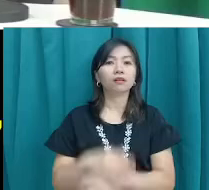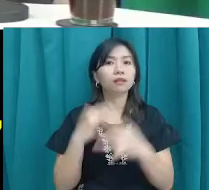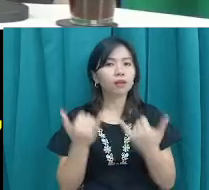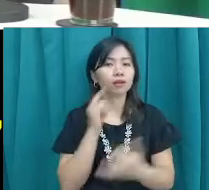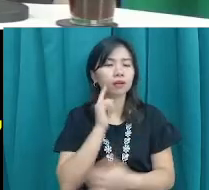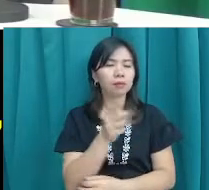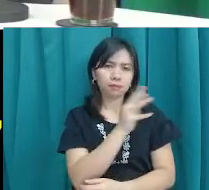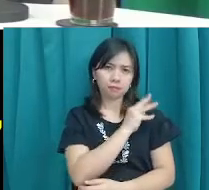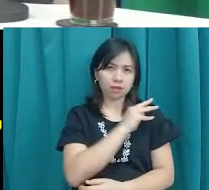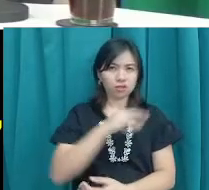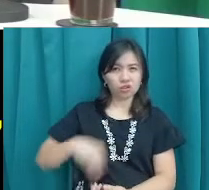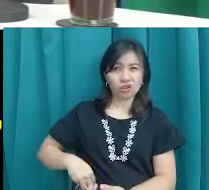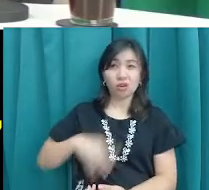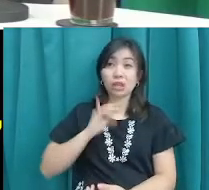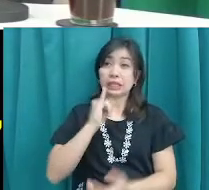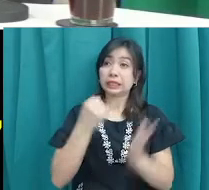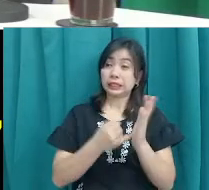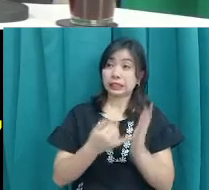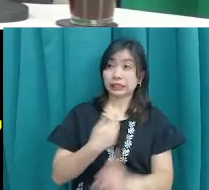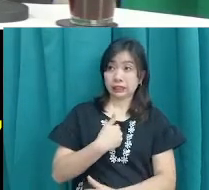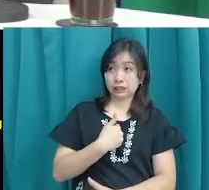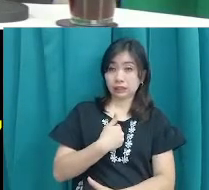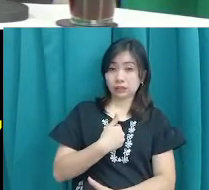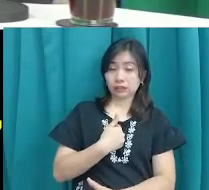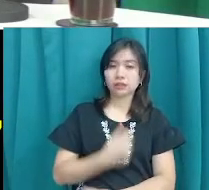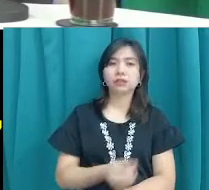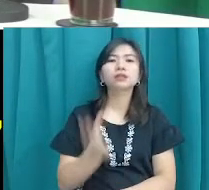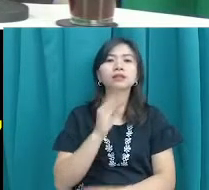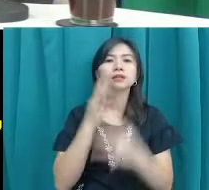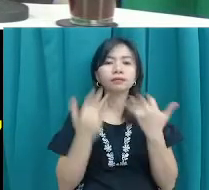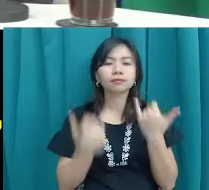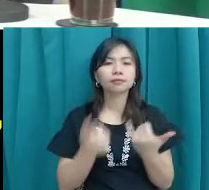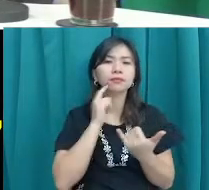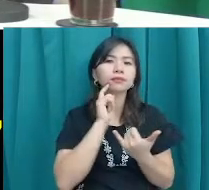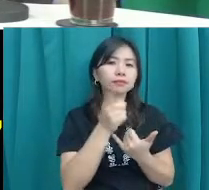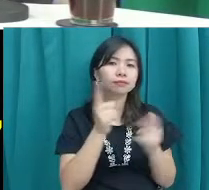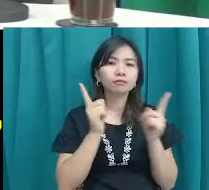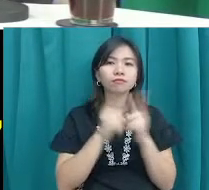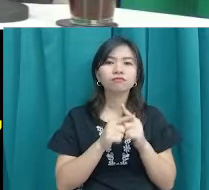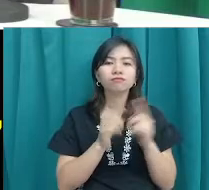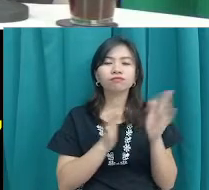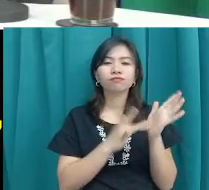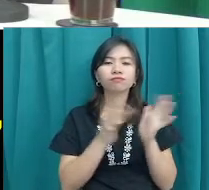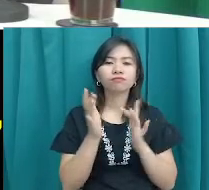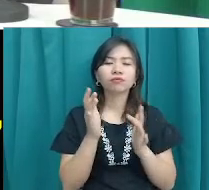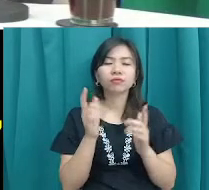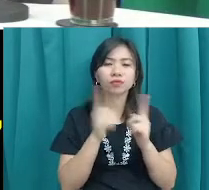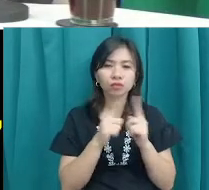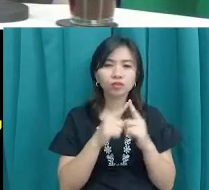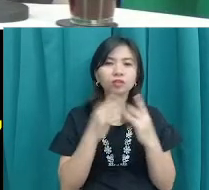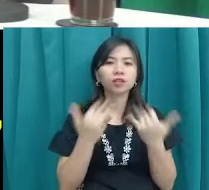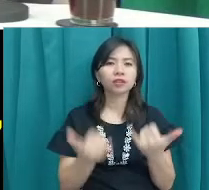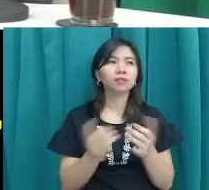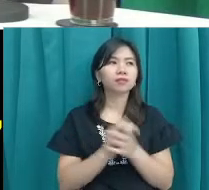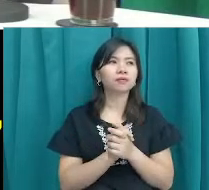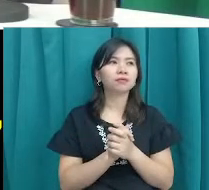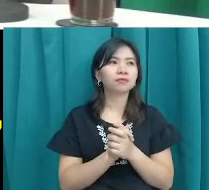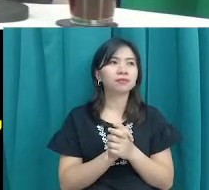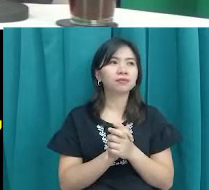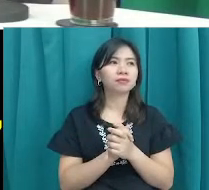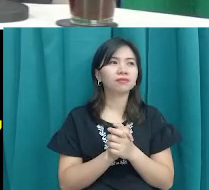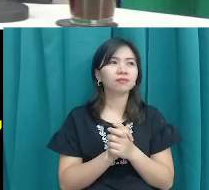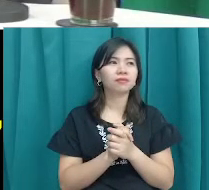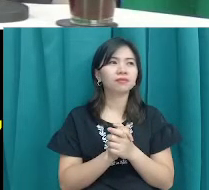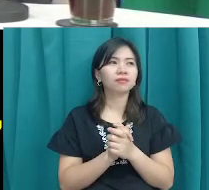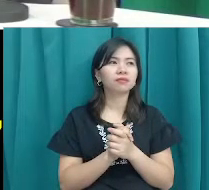Master, is it I? He said unto him, sagot ng Panginoon Jesucristo, Thou hast